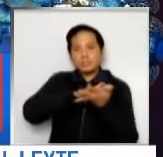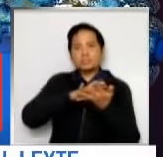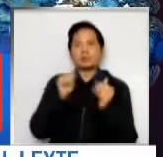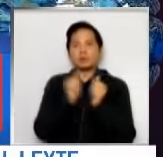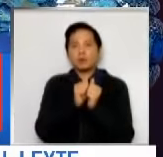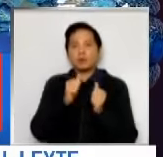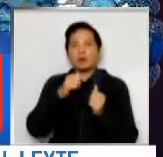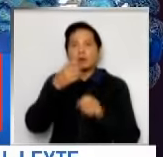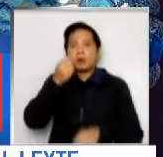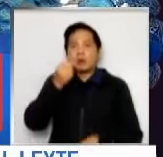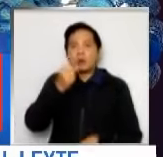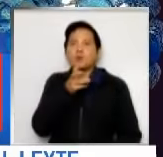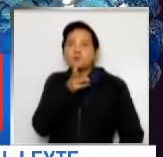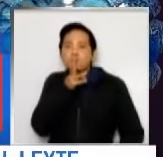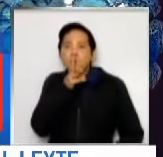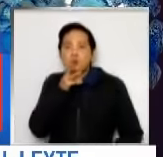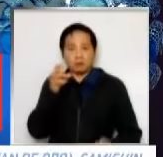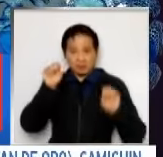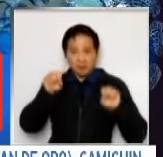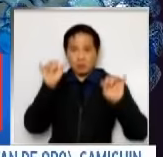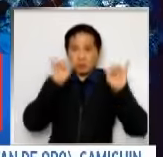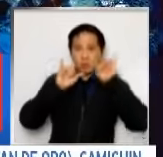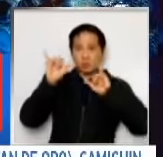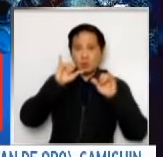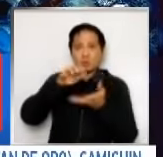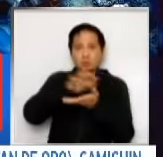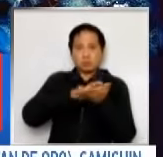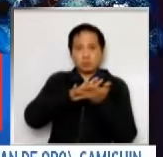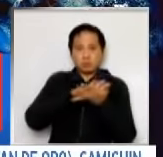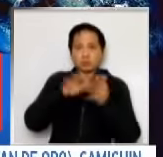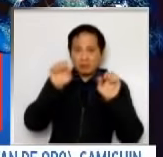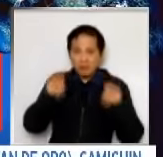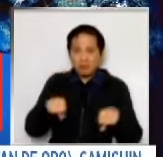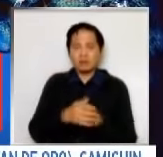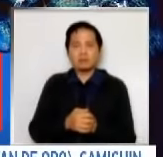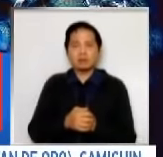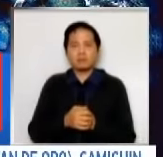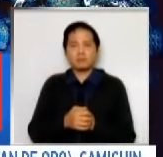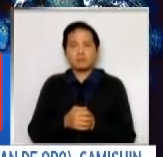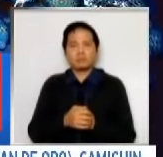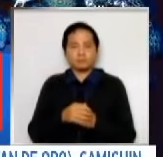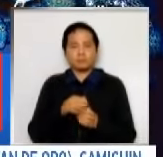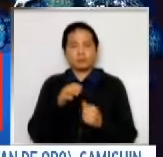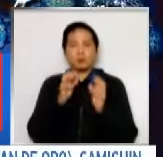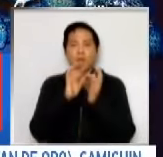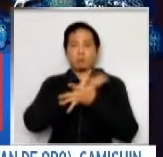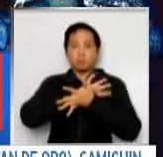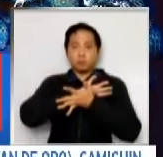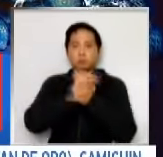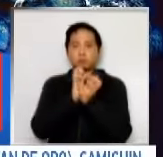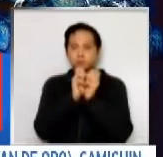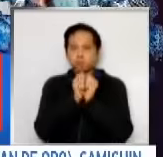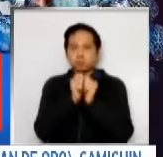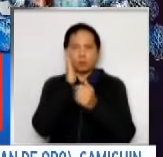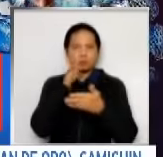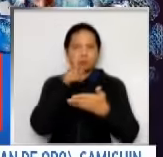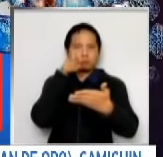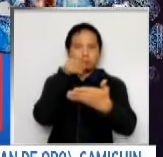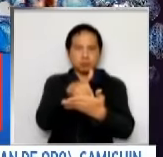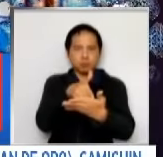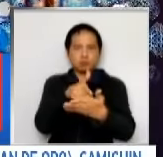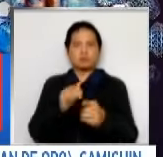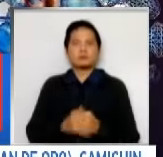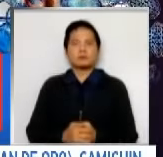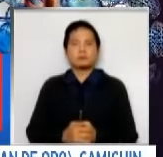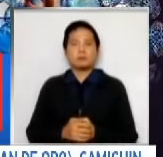sa madaling inumin, uubra raw yan kahit sa mga bagong variant ng SARS-CoV-2. Gayunman, aminado siyang hindi ito